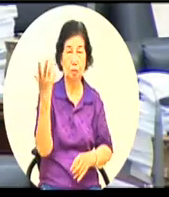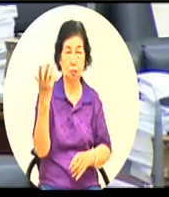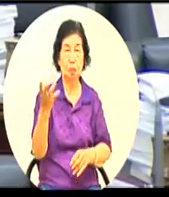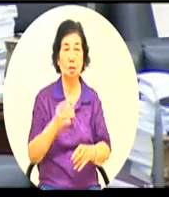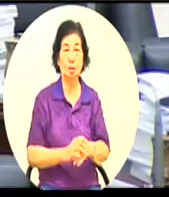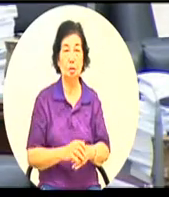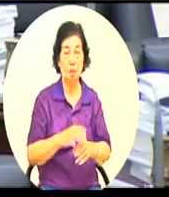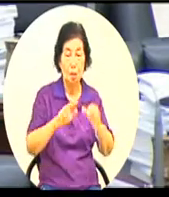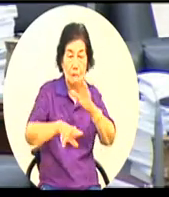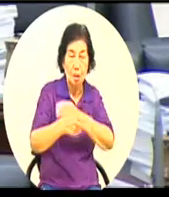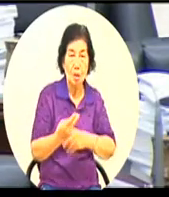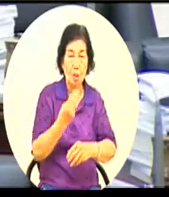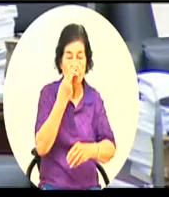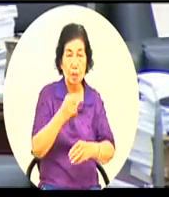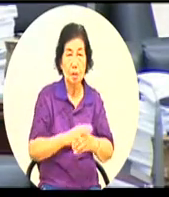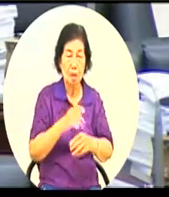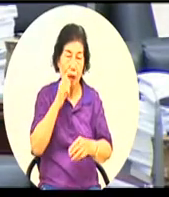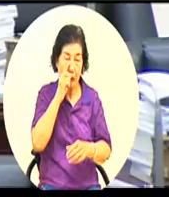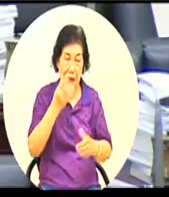空气污染，